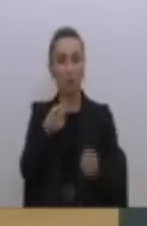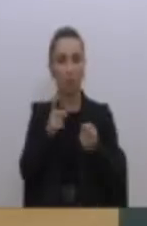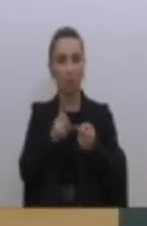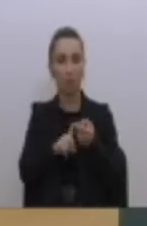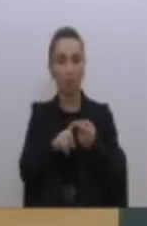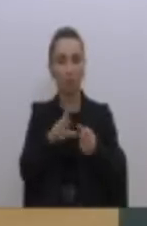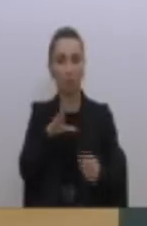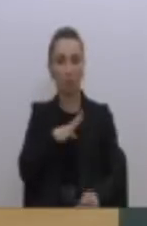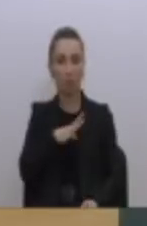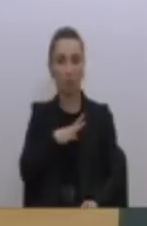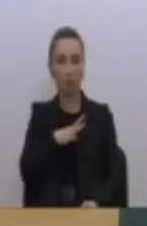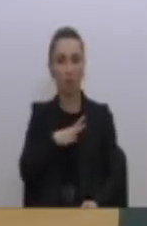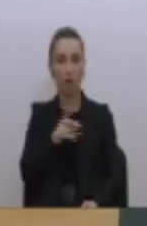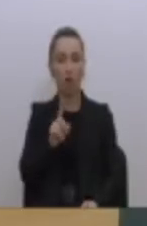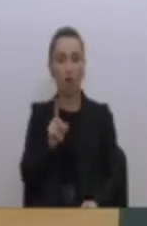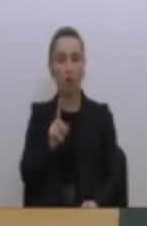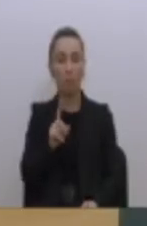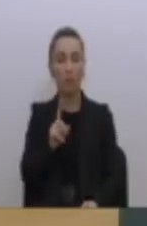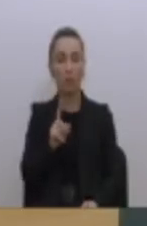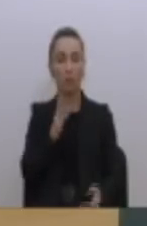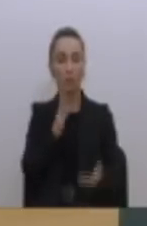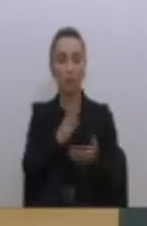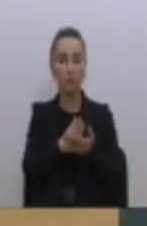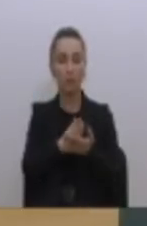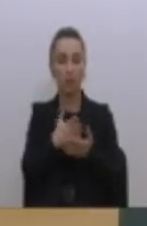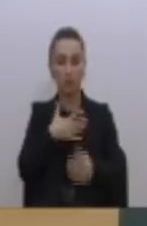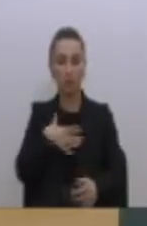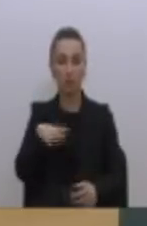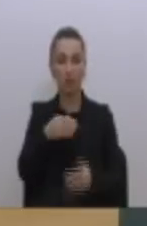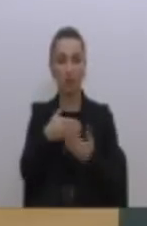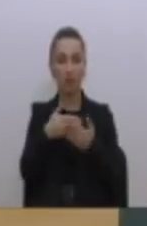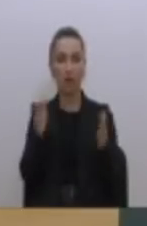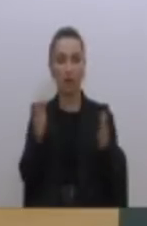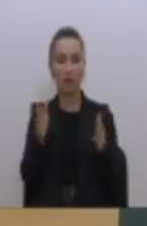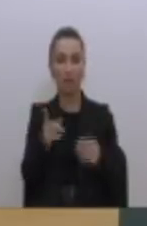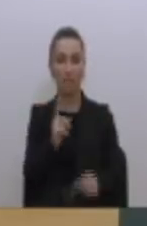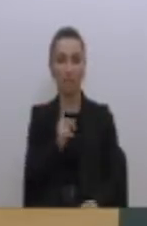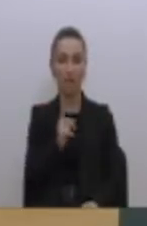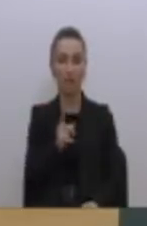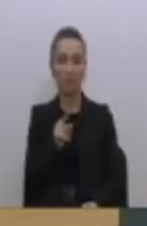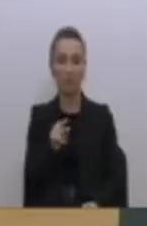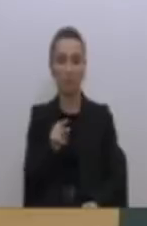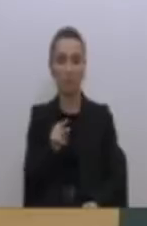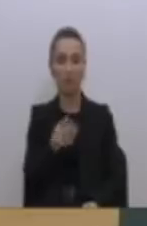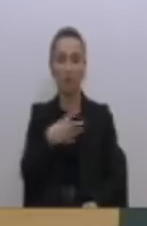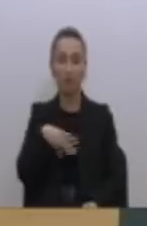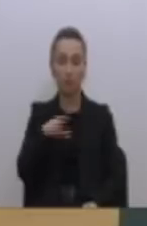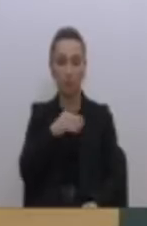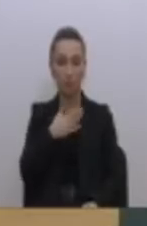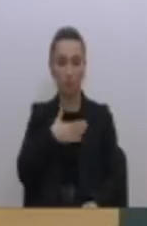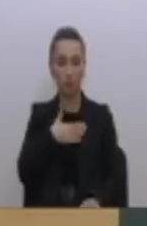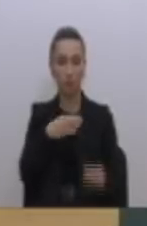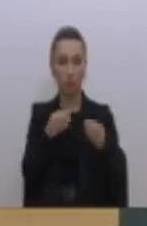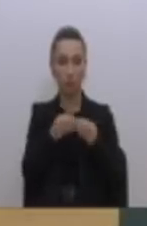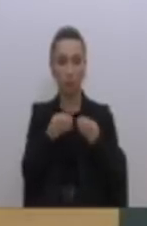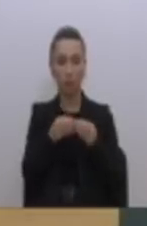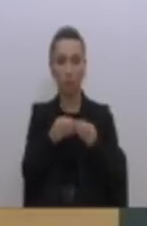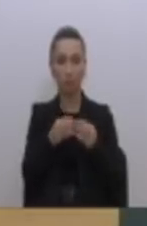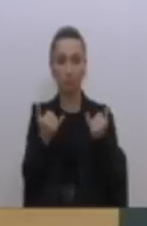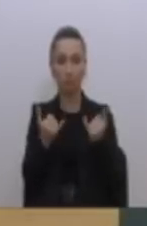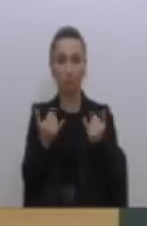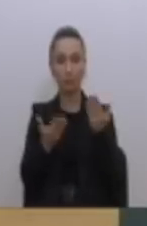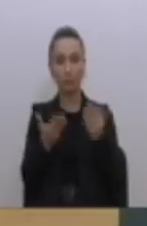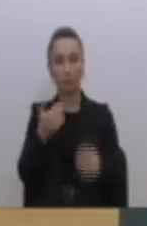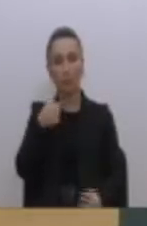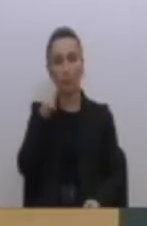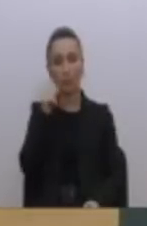მოხდა, რომელ იდეოლოგიასაც ჩვენ ღიად ვაკრიტიკებთ. და ჩვენმა ჯგუფმა დღეს თუ